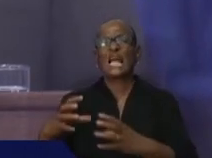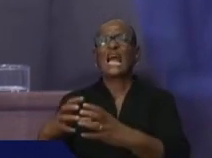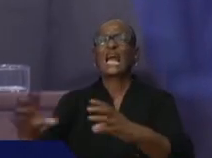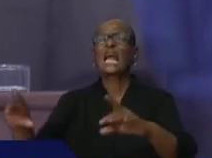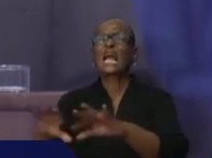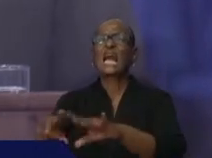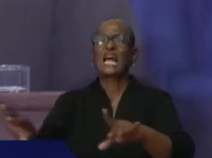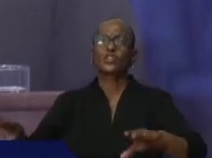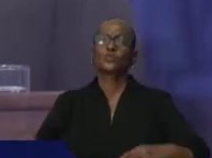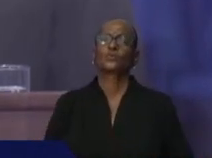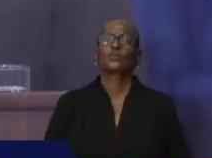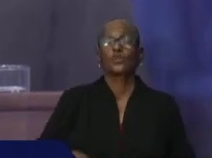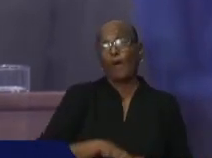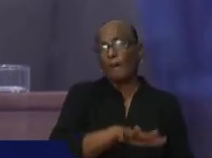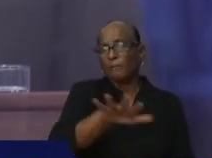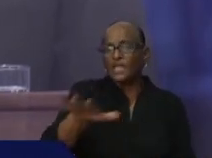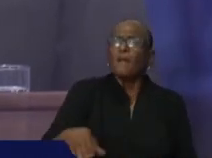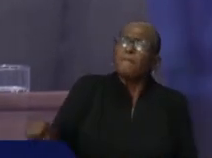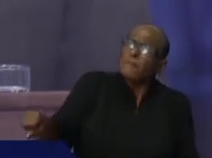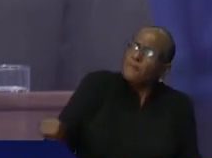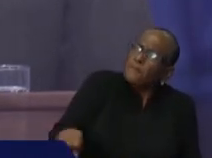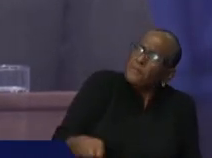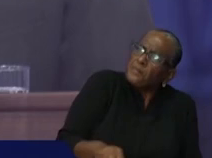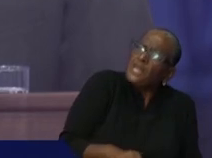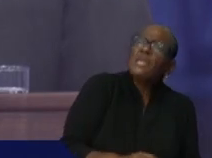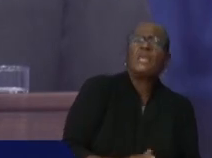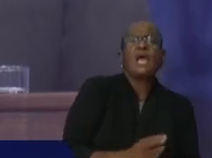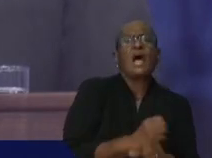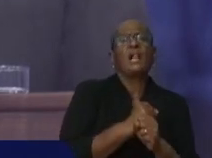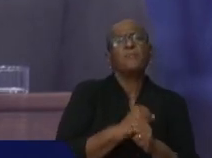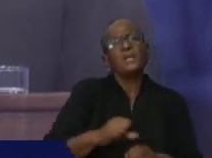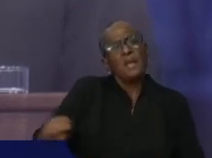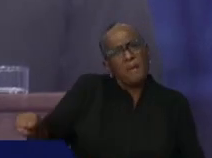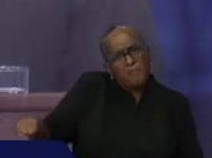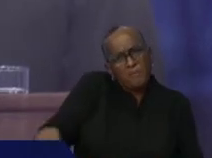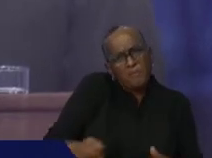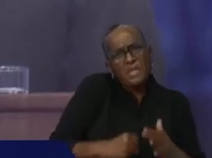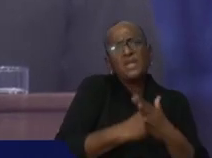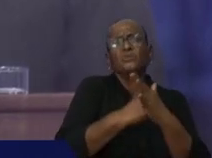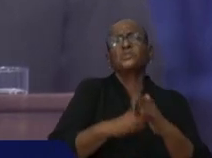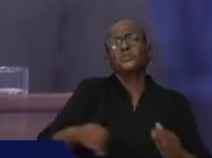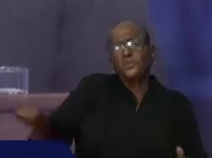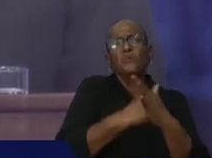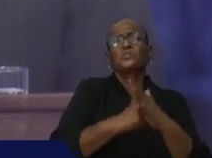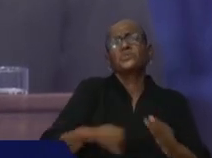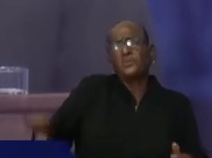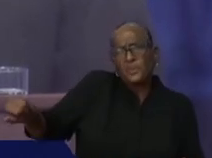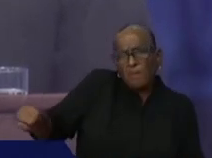doen, in nationaal belang om mee te werken, om de koers onder controle te krijgen.